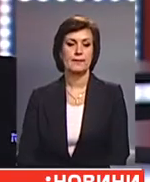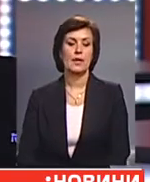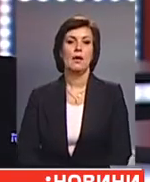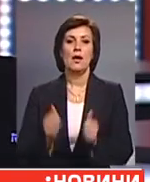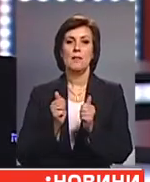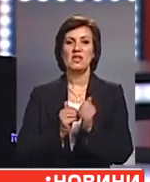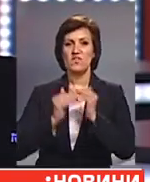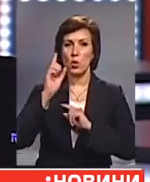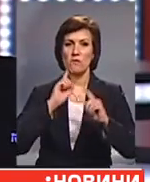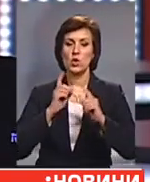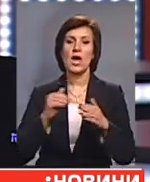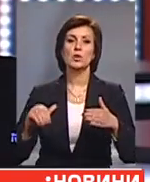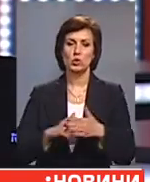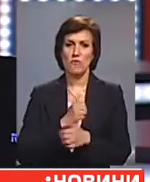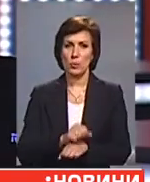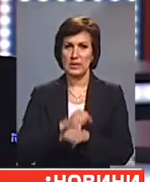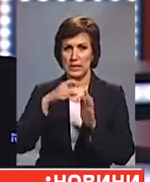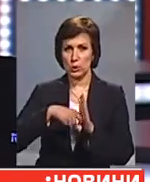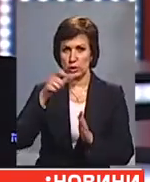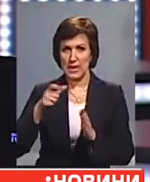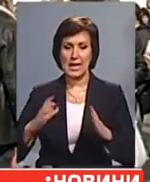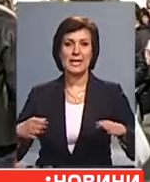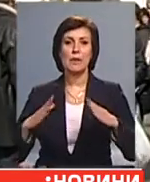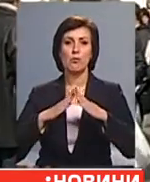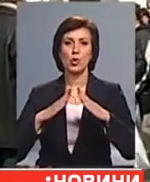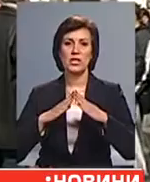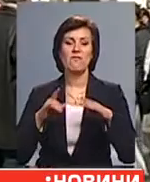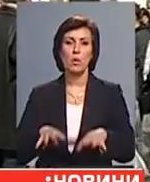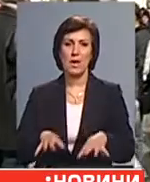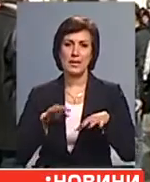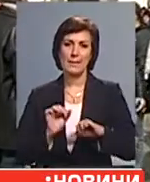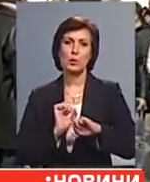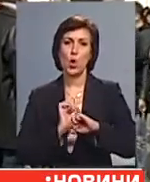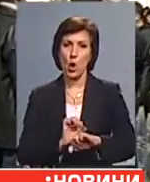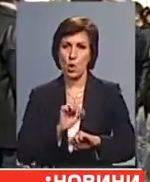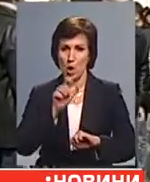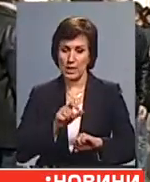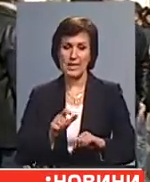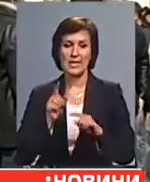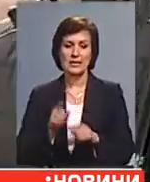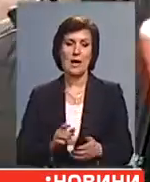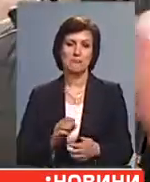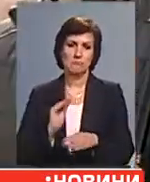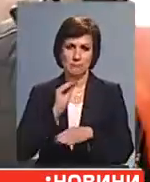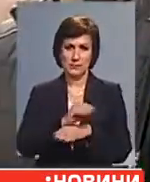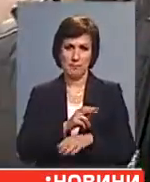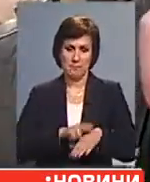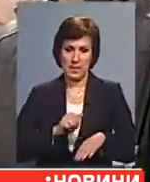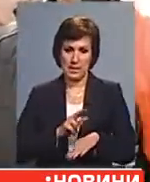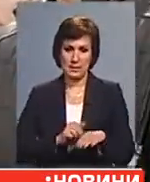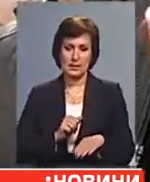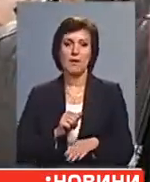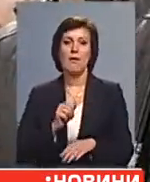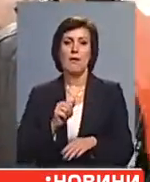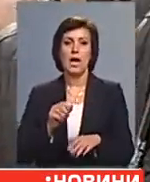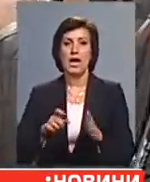Під Верховною Радою знову пікетують шахтарі. Будівлю парламенту посилено охороняють. Там виставили додаткові підрозділи міліції. Гірники